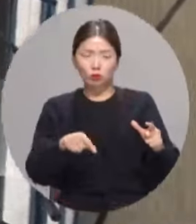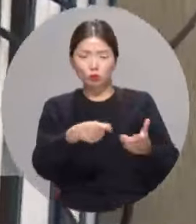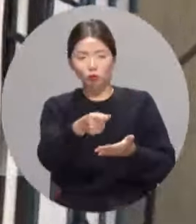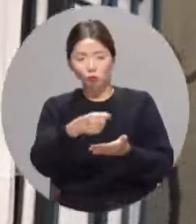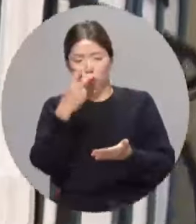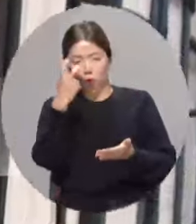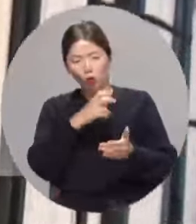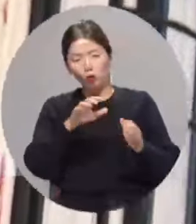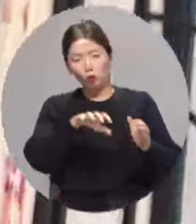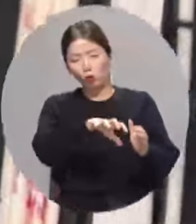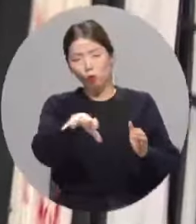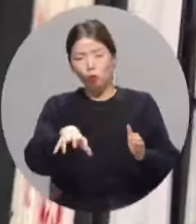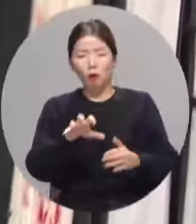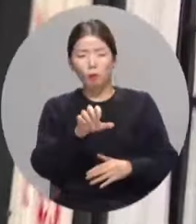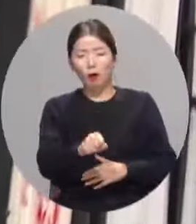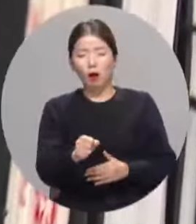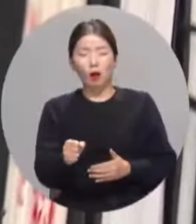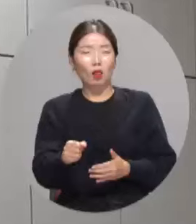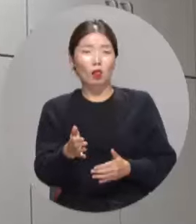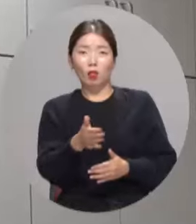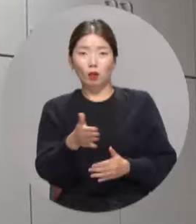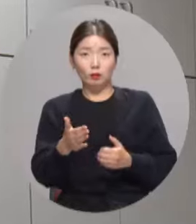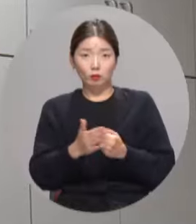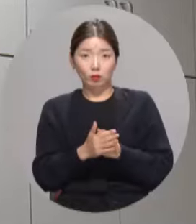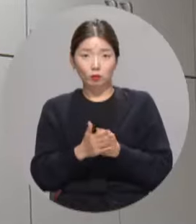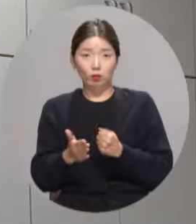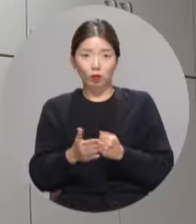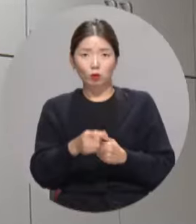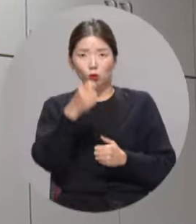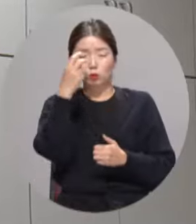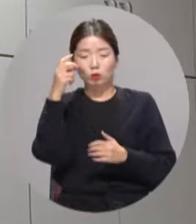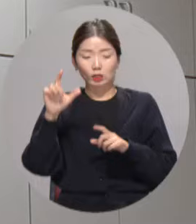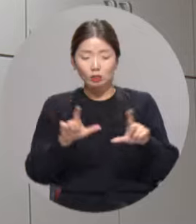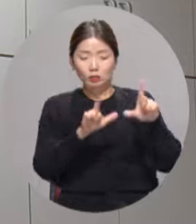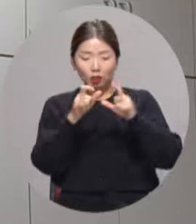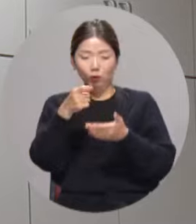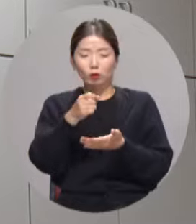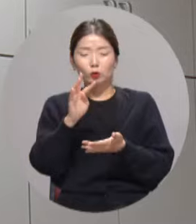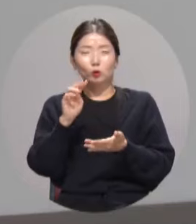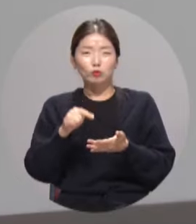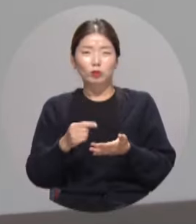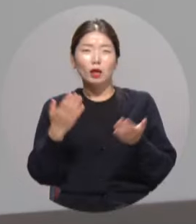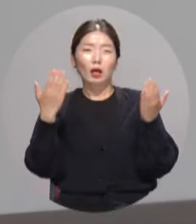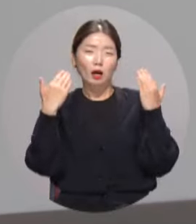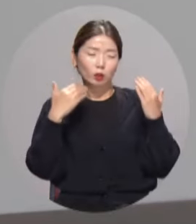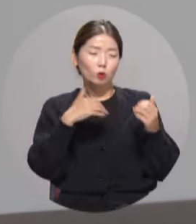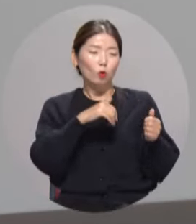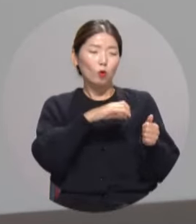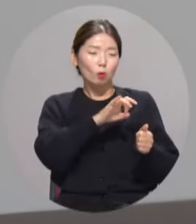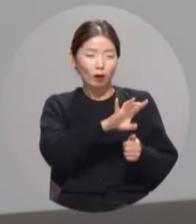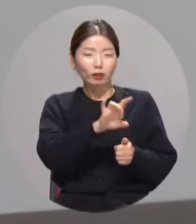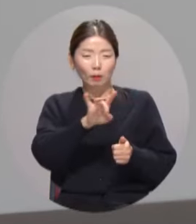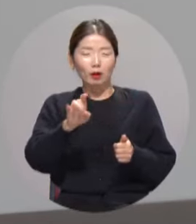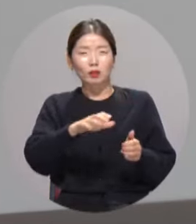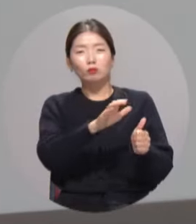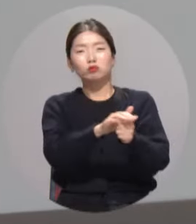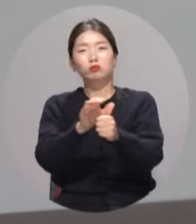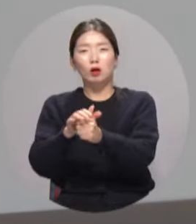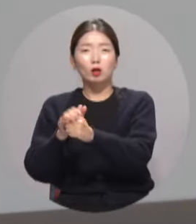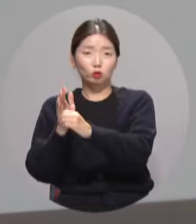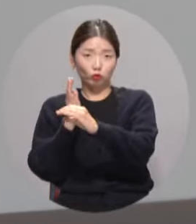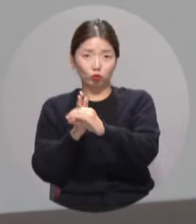지방기록물 관리 공간을 아직까지 확보하지 못해 결국 생기부는 보안이 열악한 각 학교 문서고를 떠나지 못하고